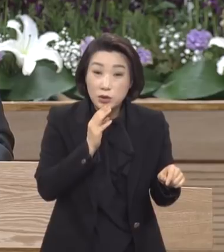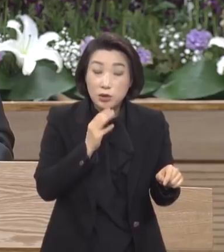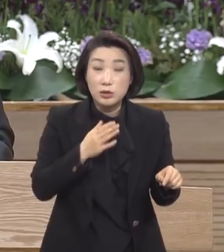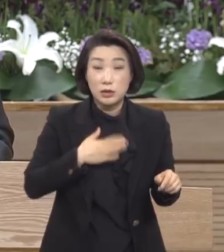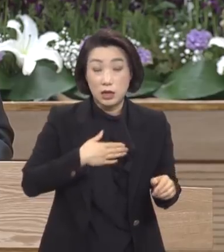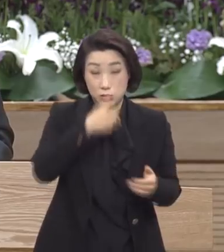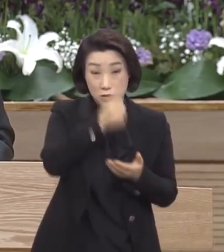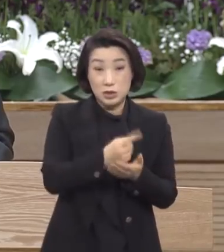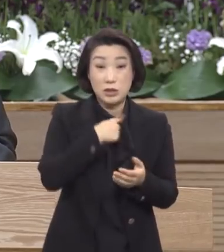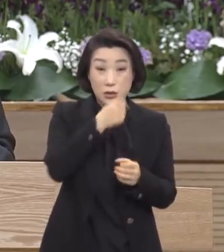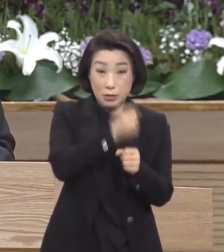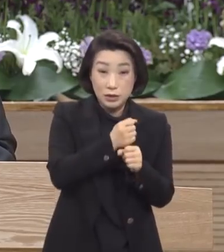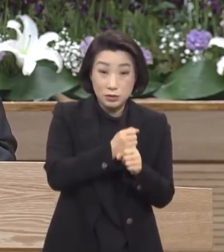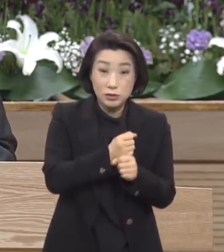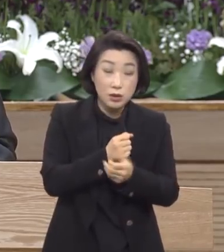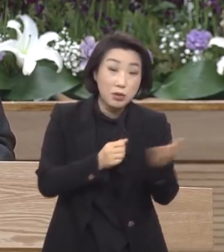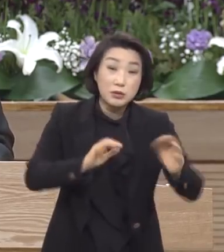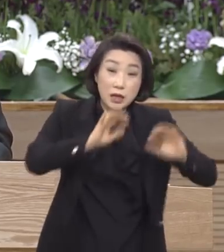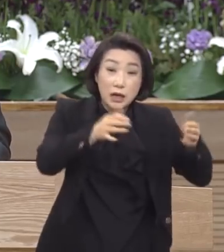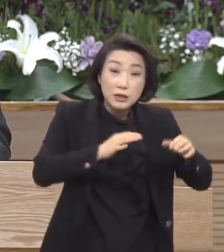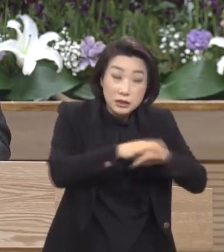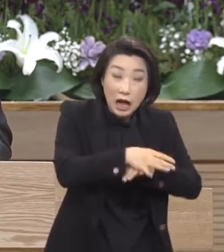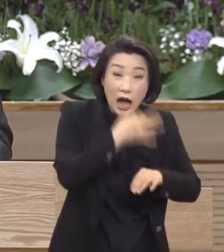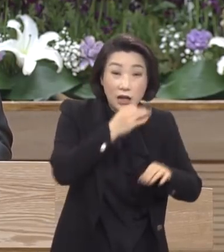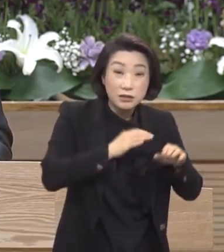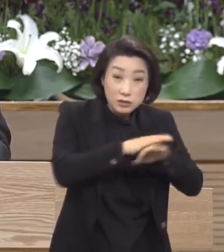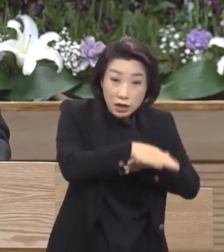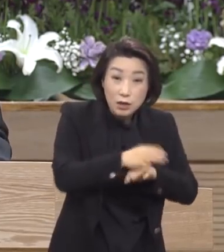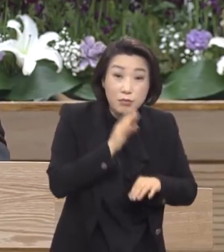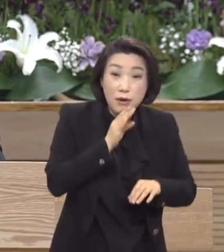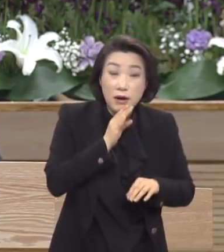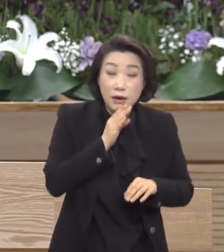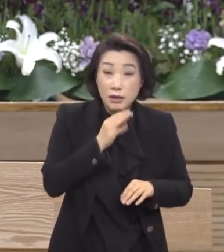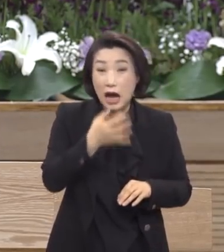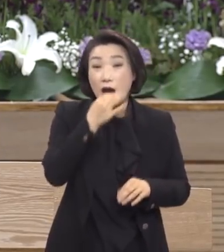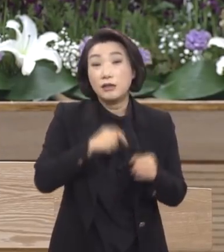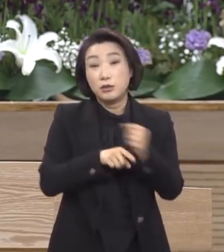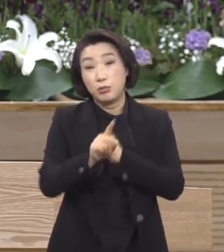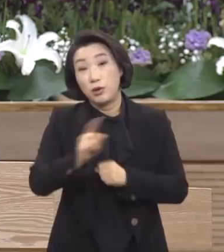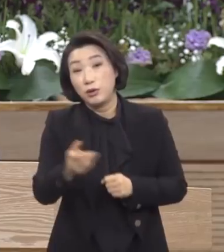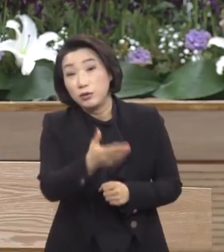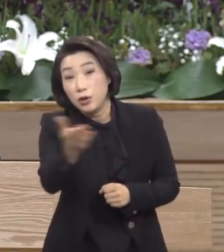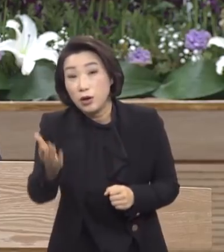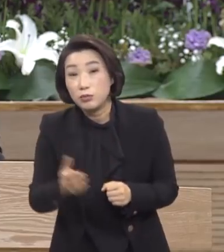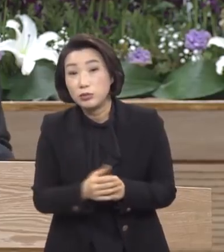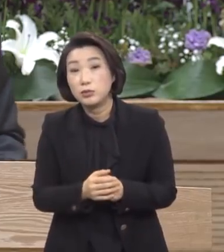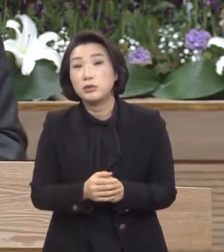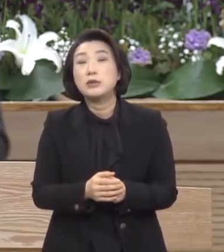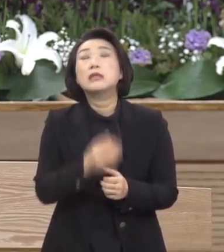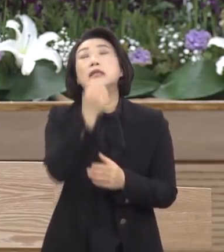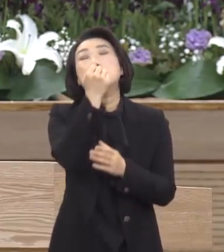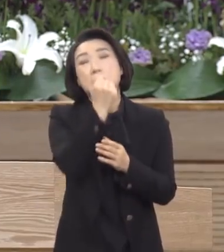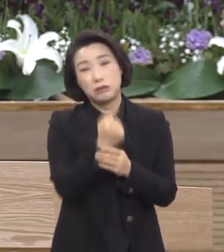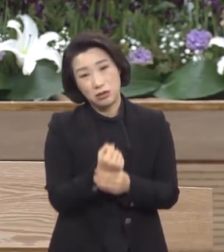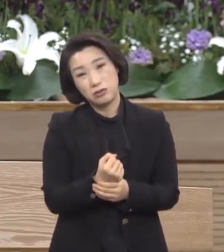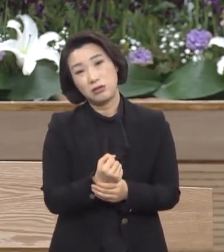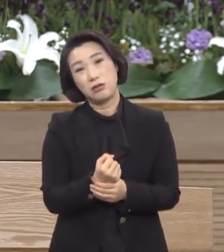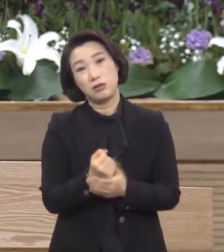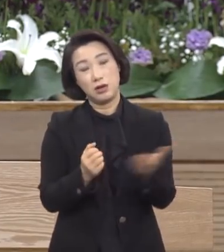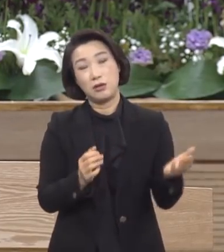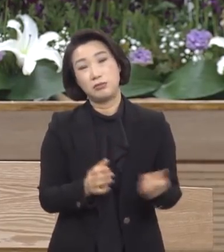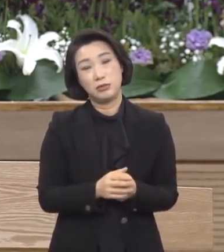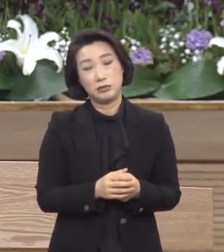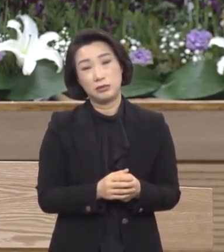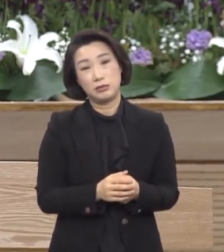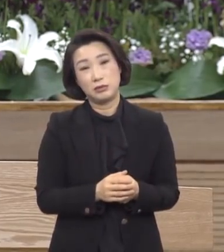하는 아주 세속적이고 정욕적이고, 정욕이란 말이 무슨 말이냐? 부패한 것이고